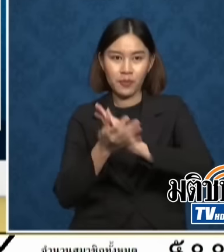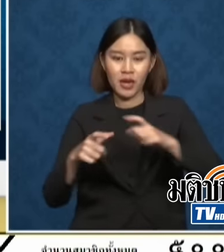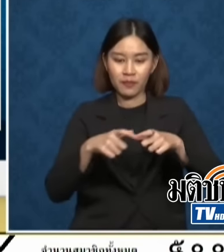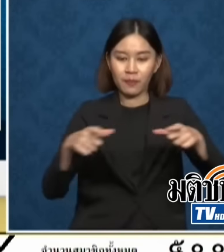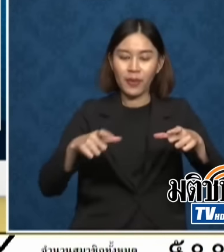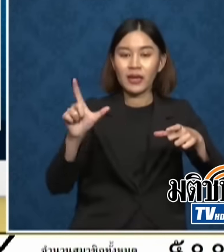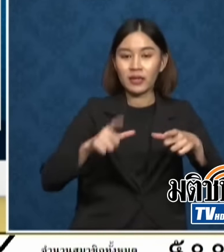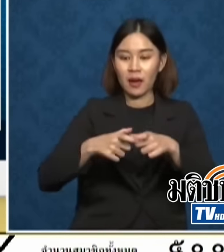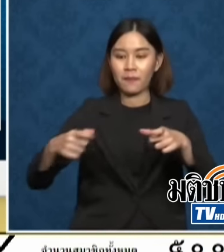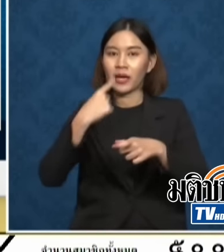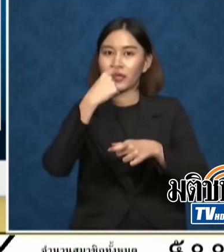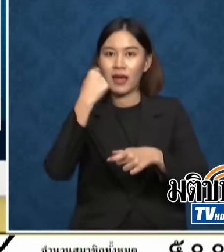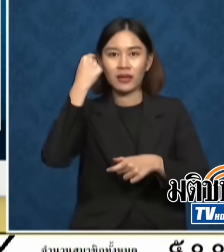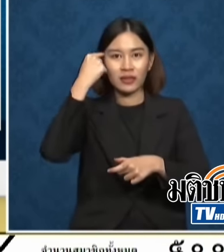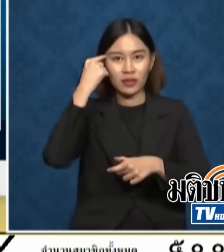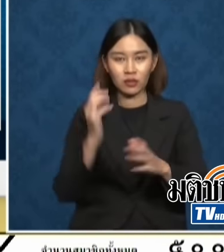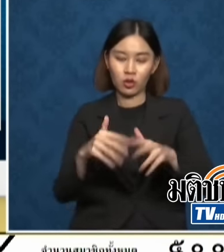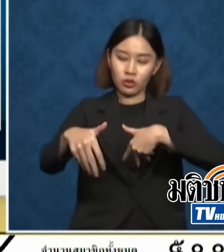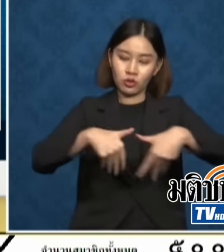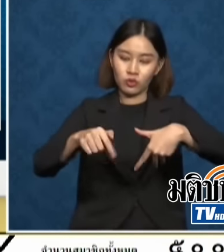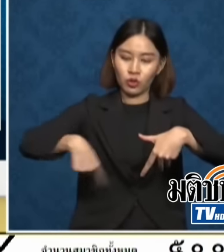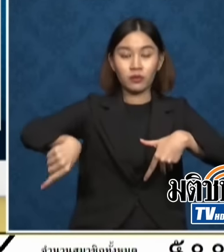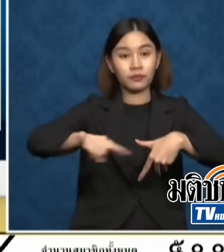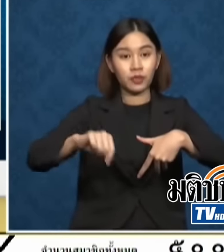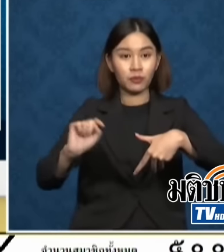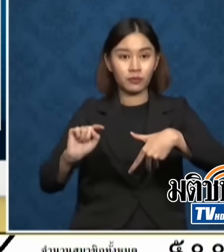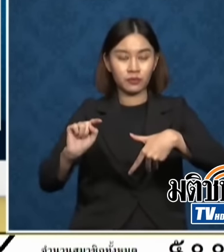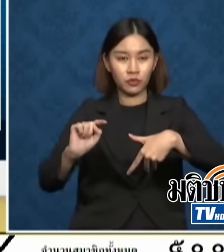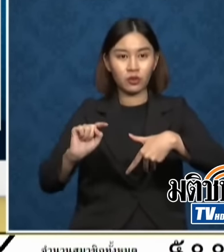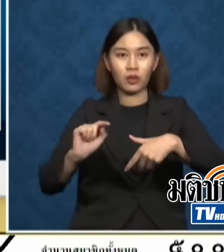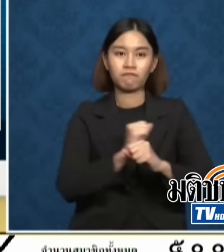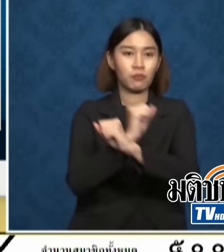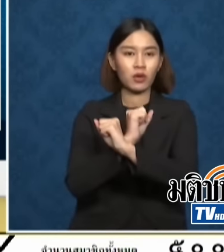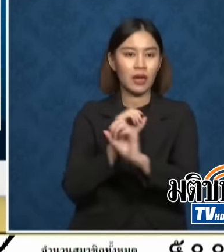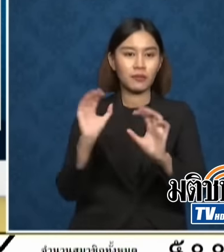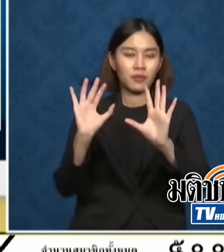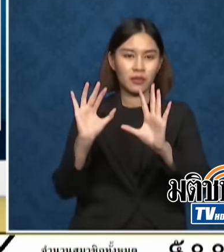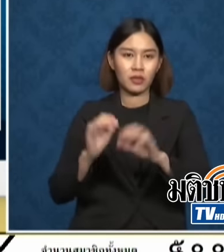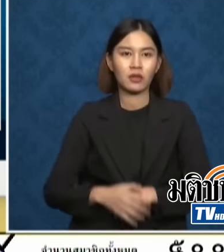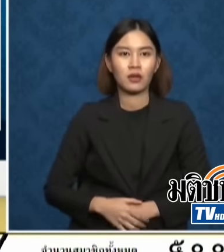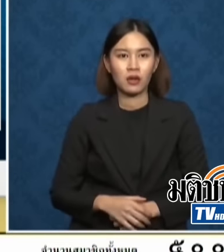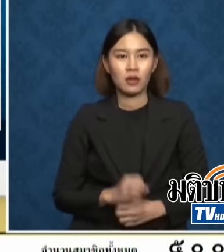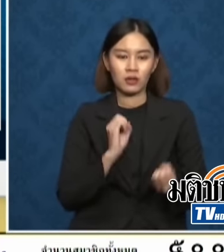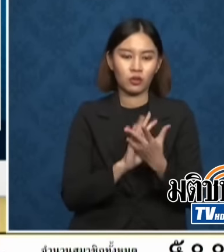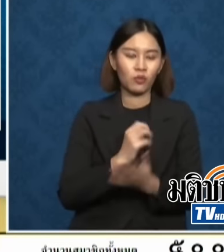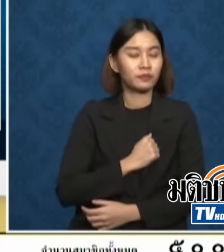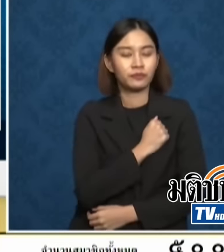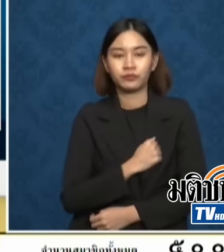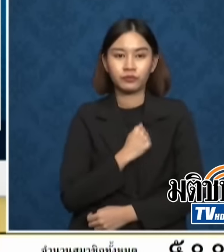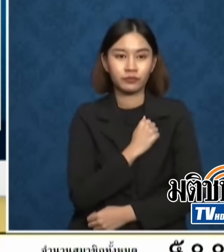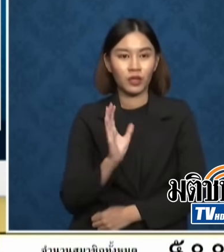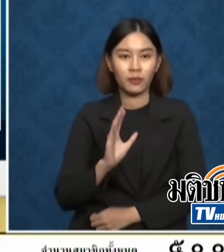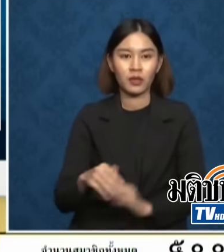บแดงเนี่ยผมคิดว่าพี่น้องชาวประมงก็คงจะไม่ได้ต่อต้านหรือไม่ต้องเจ็บปวดซะขนาดนี้